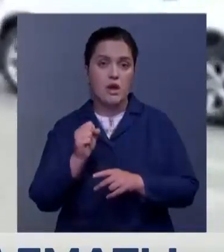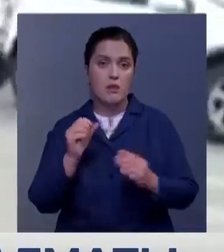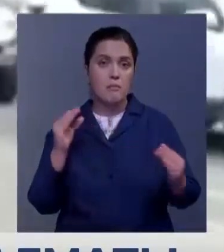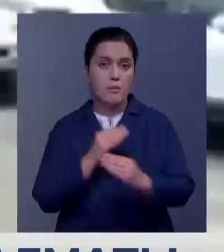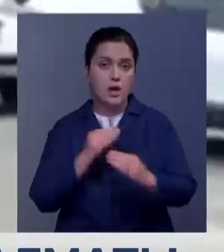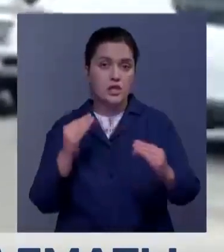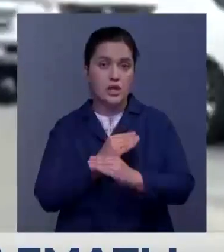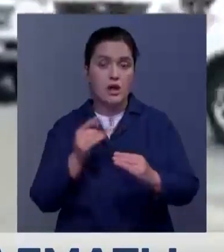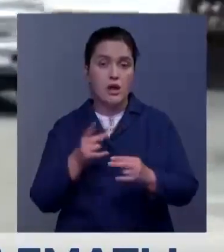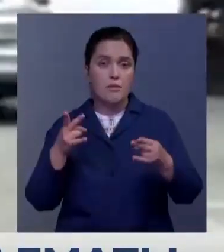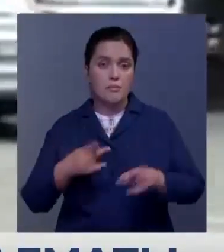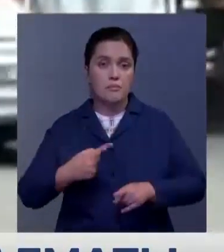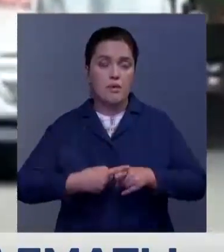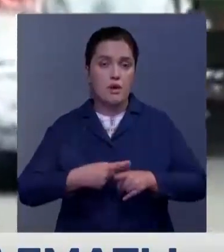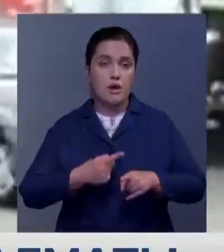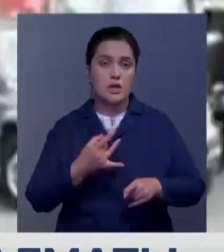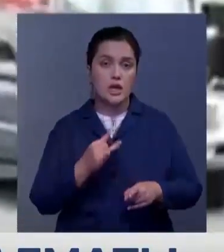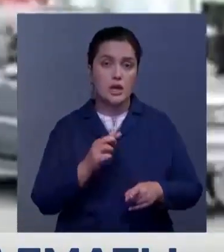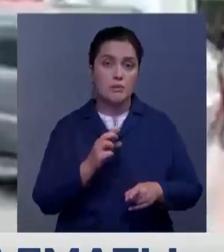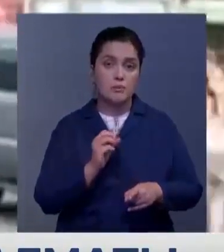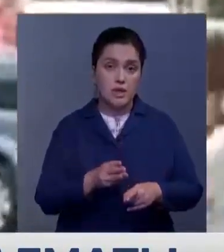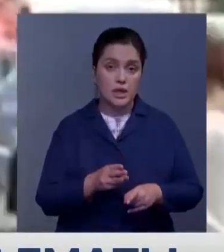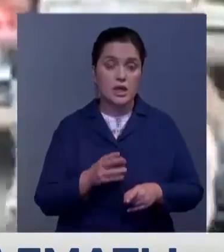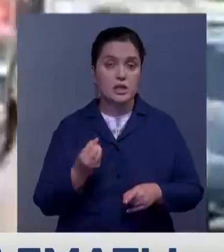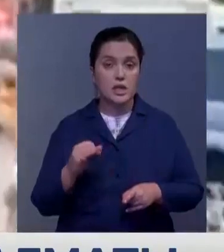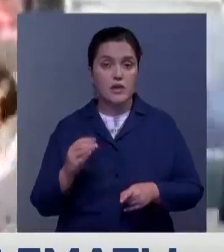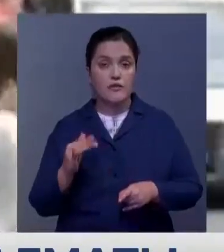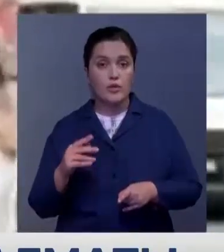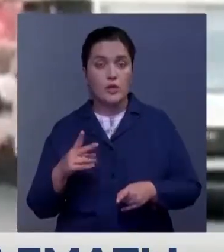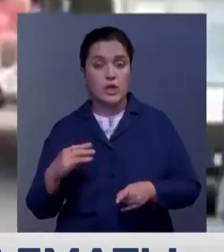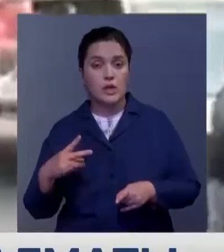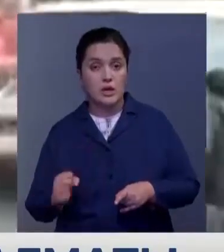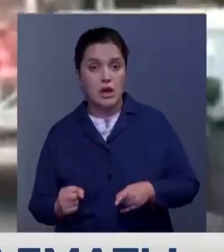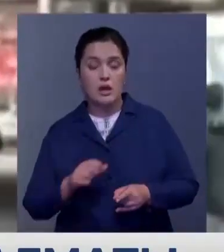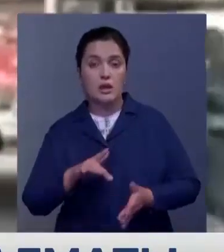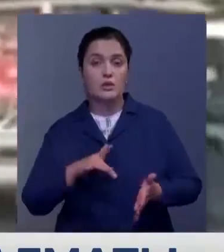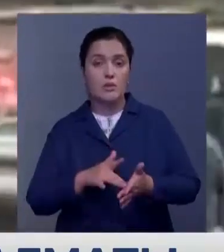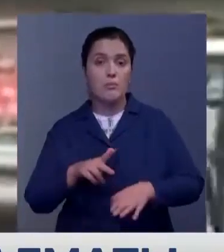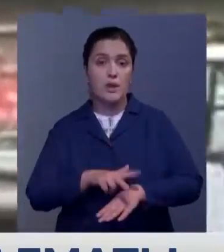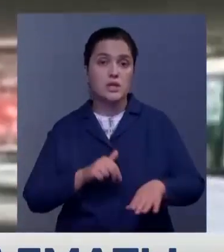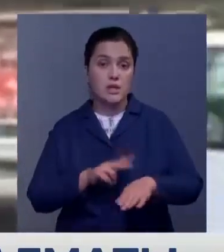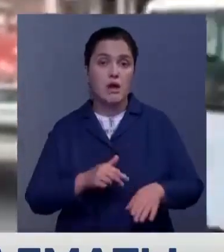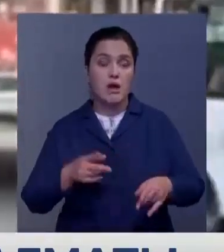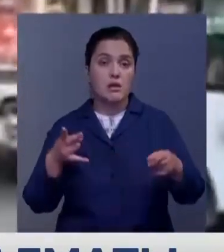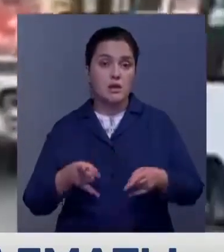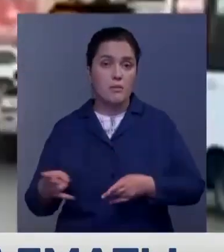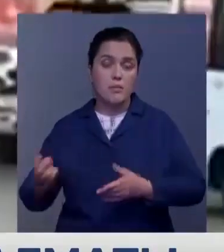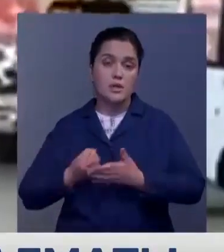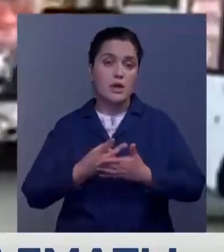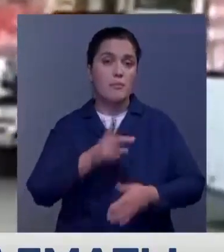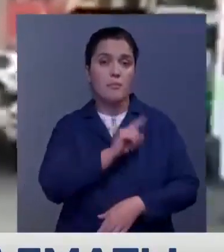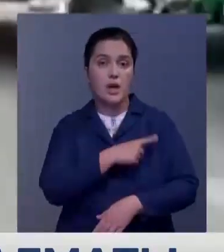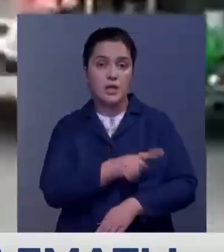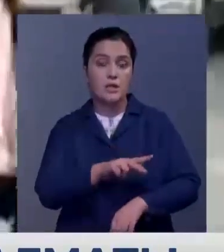часть. Случай произошел на перекрестке Раймбека Сейфуллина. Как сообщили в городском департаменте полиции, с травмами его доставили